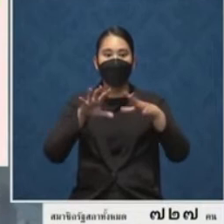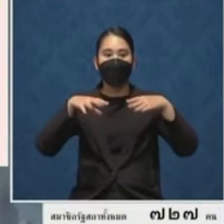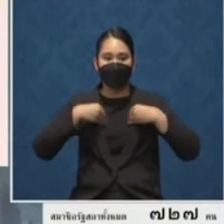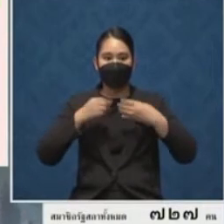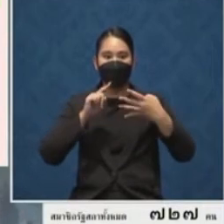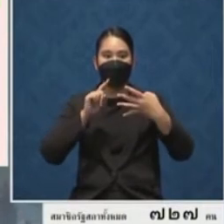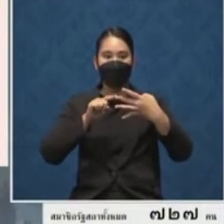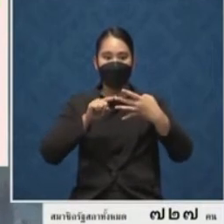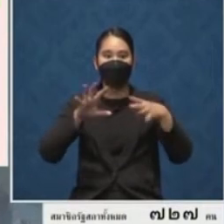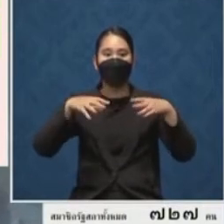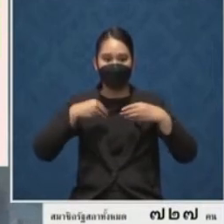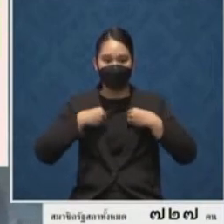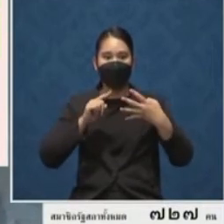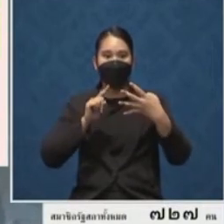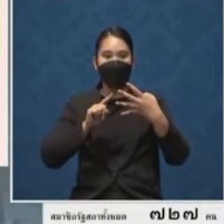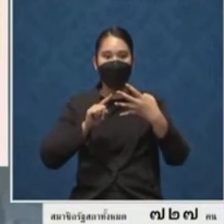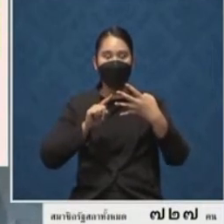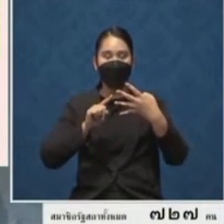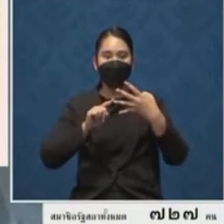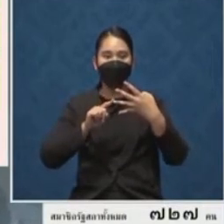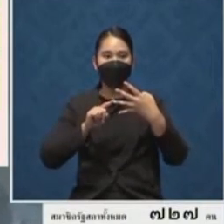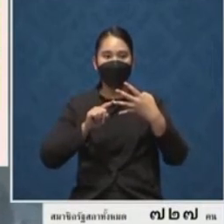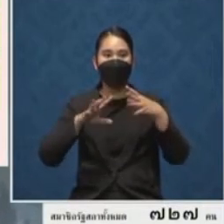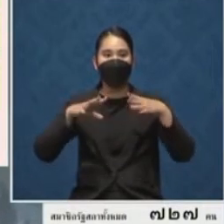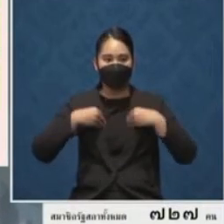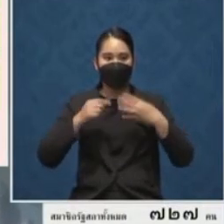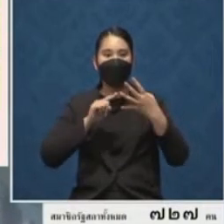รับหลักการและ4รับหลักการครับ